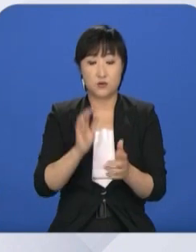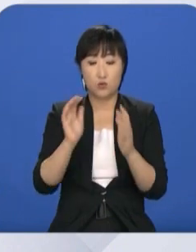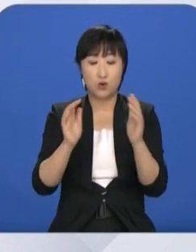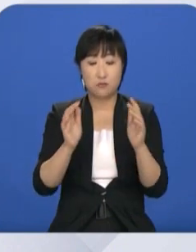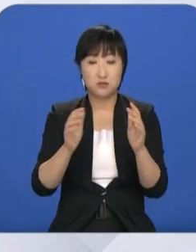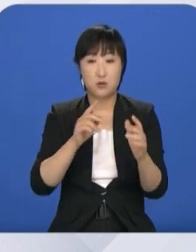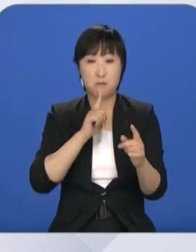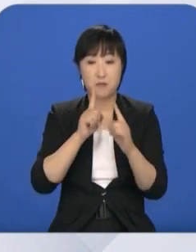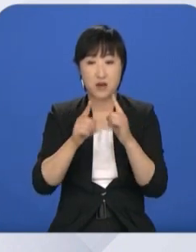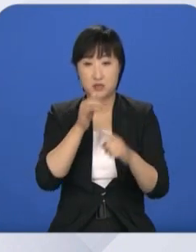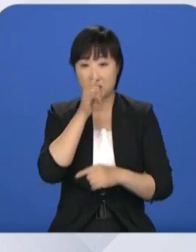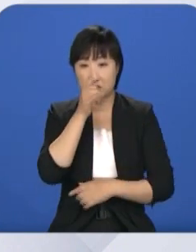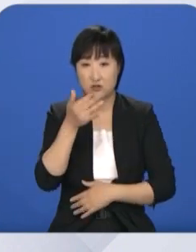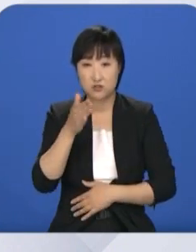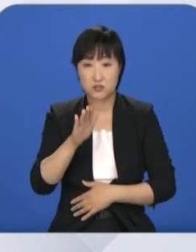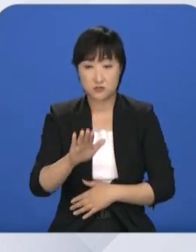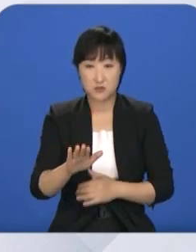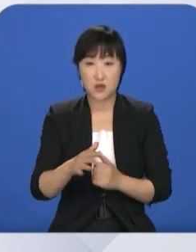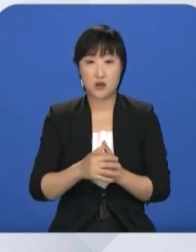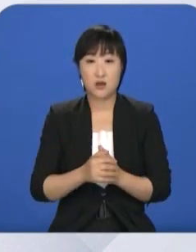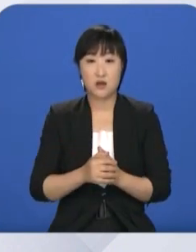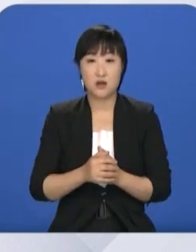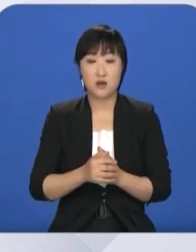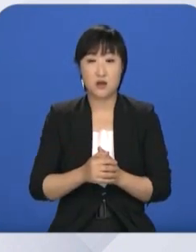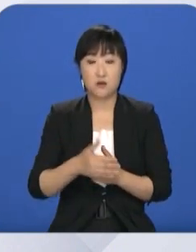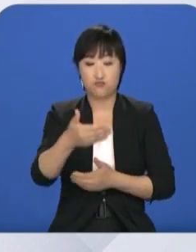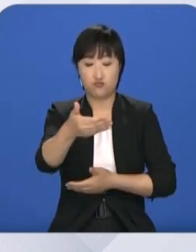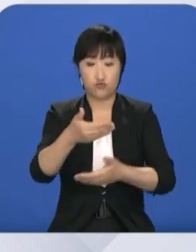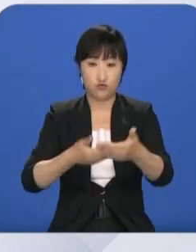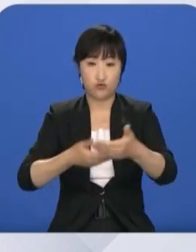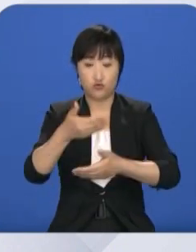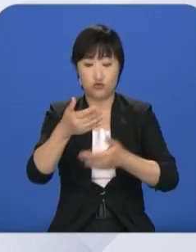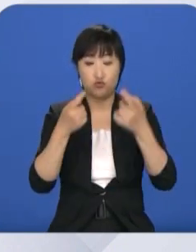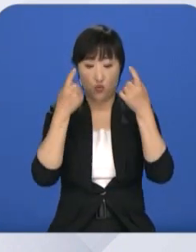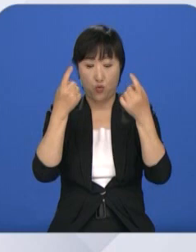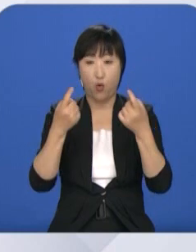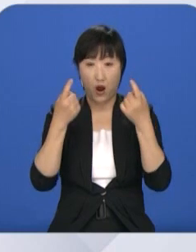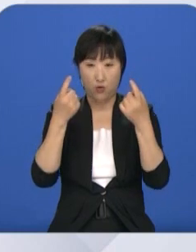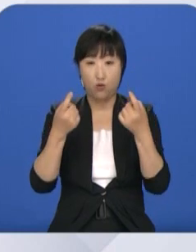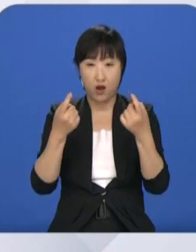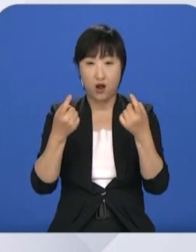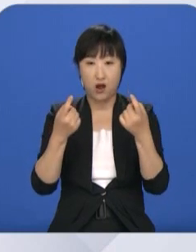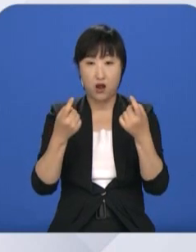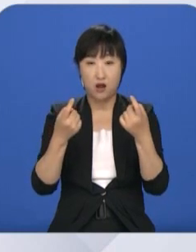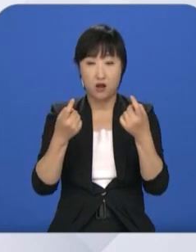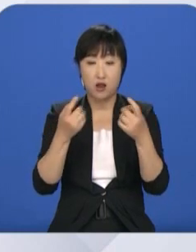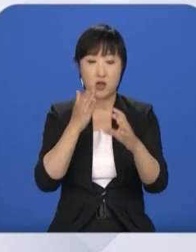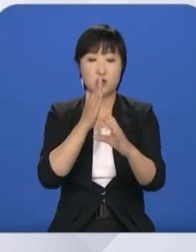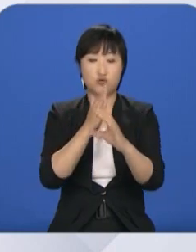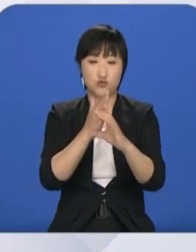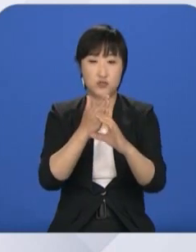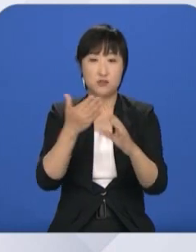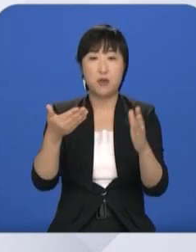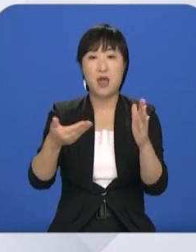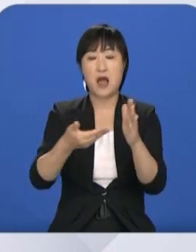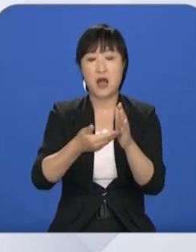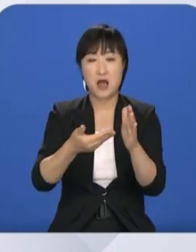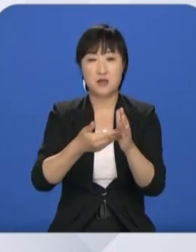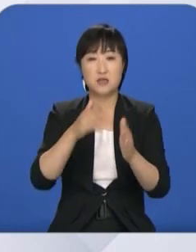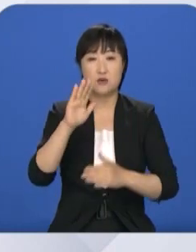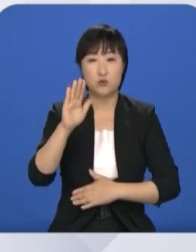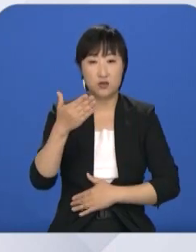토론하면서 말씀드렸지만은 정말 우리 물류하고 관광의 여객 중심항이 되어야